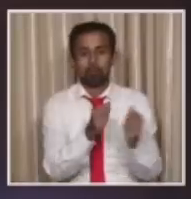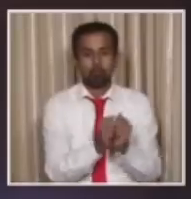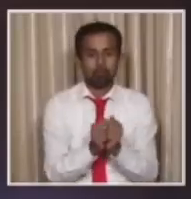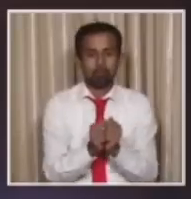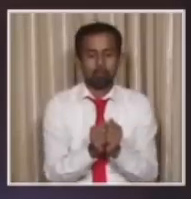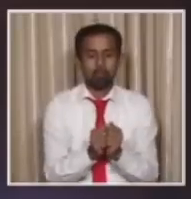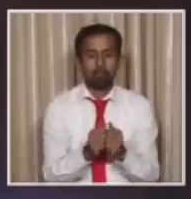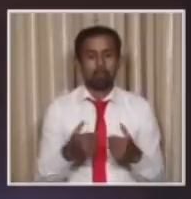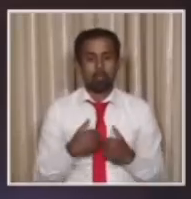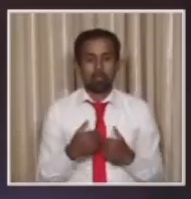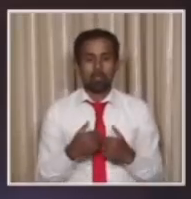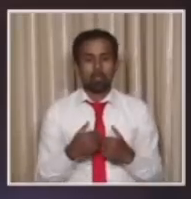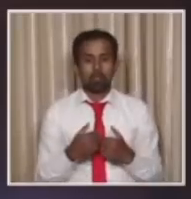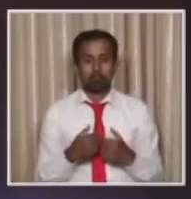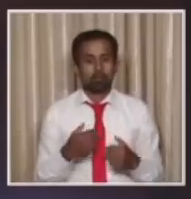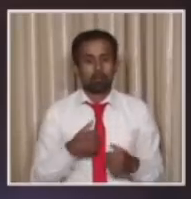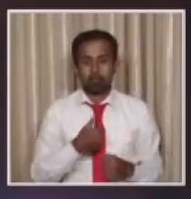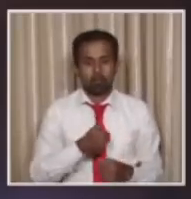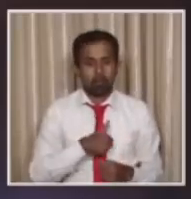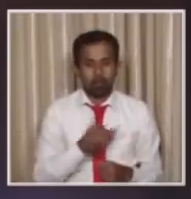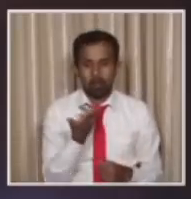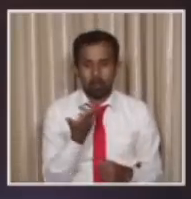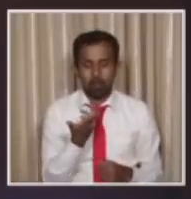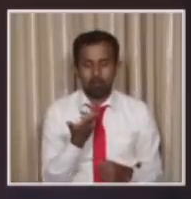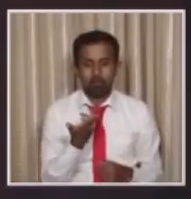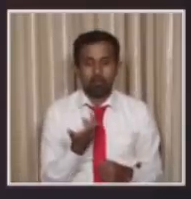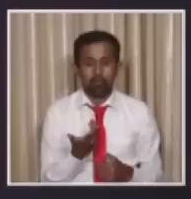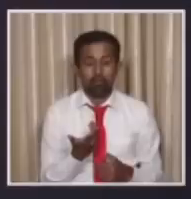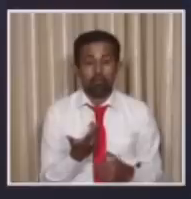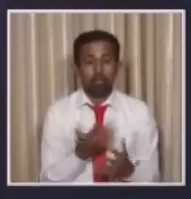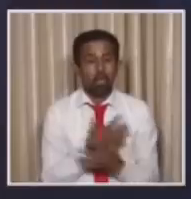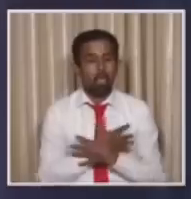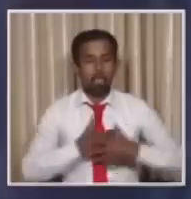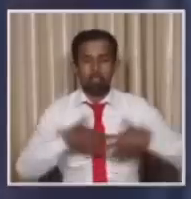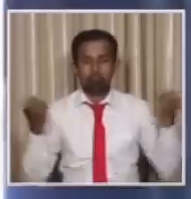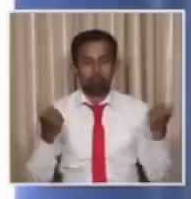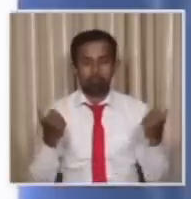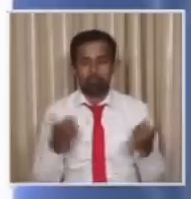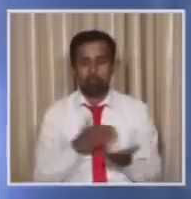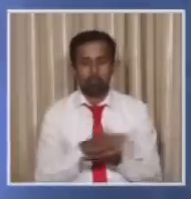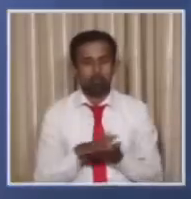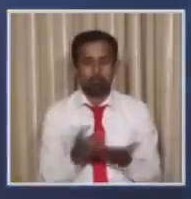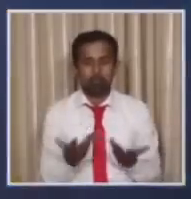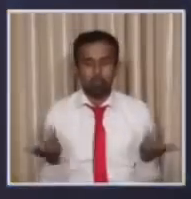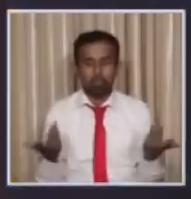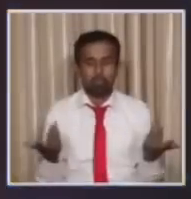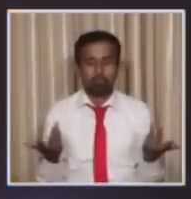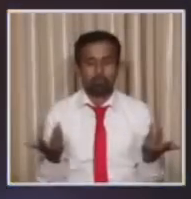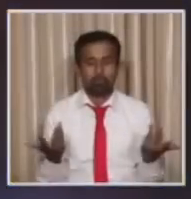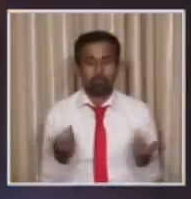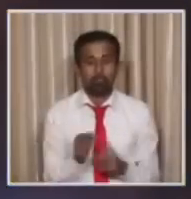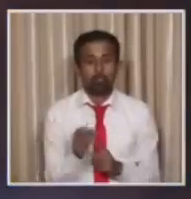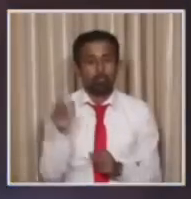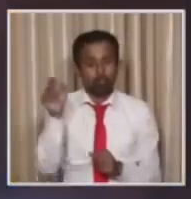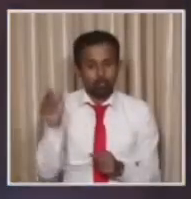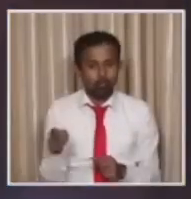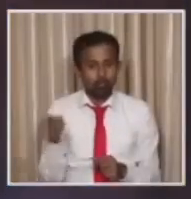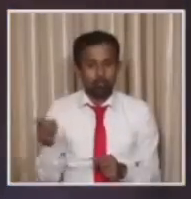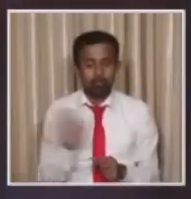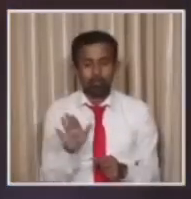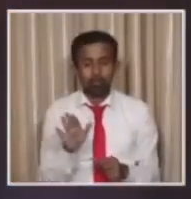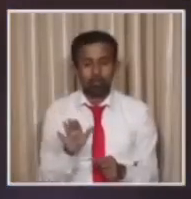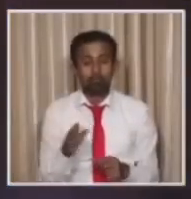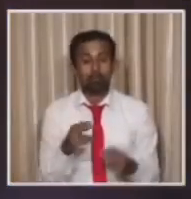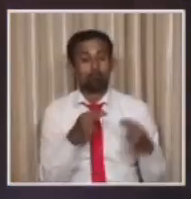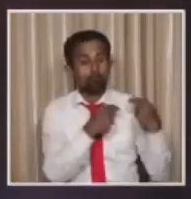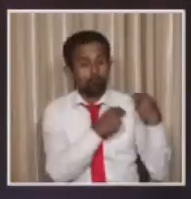කියන එකට අපි විරුද්ධයි. ඒ නිසා අමුඅමුවේ රෙදි ගලවගෙන කඩේ යන්න අපි සූදානම් නැහැ. නමුත් පුද්ගලයා වෙනුවෙන් නෙමෙයි ඒ